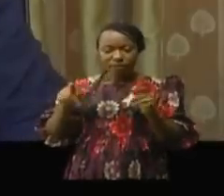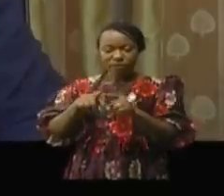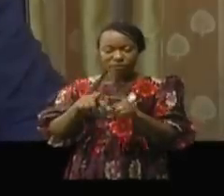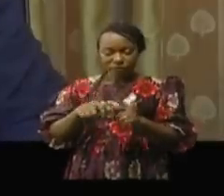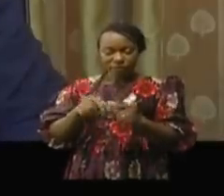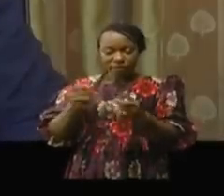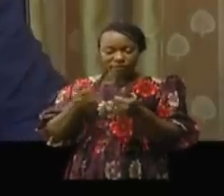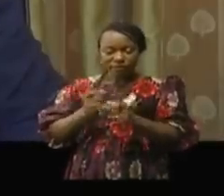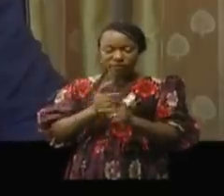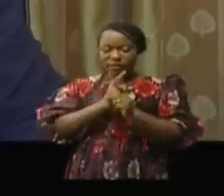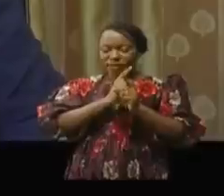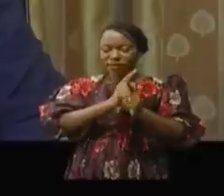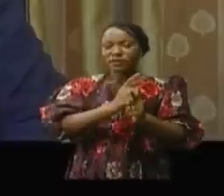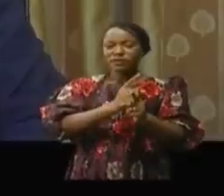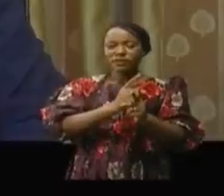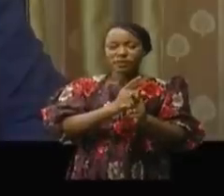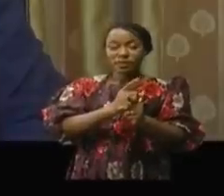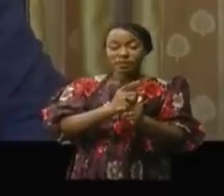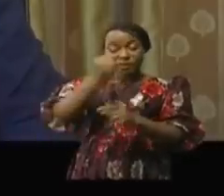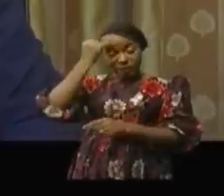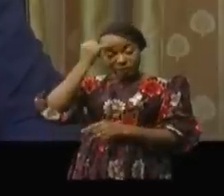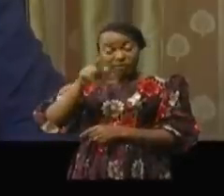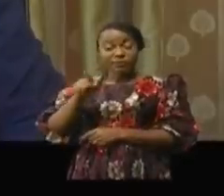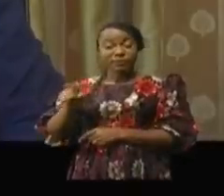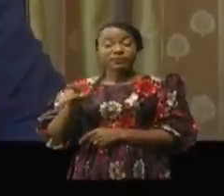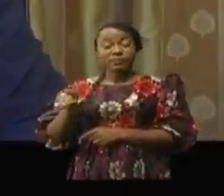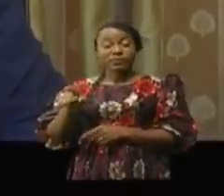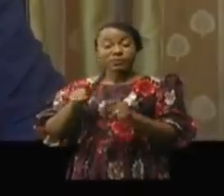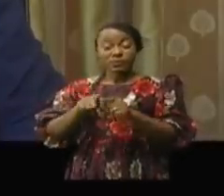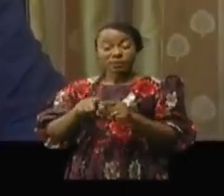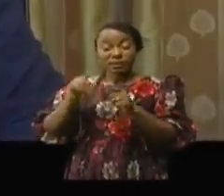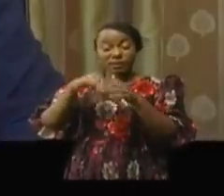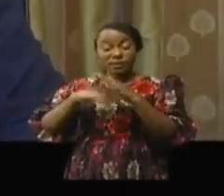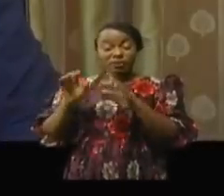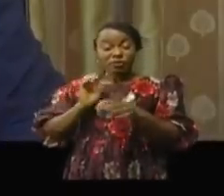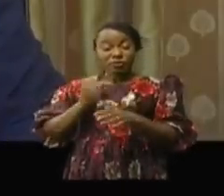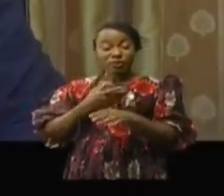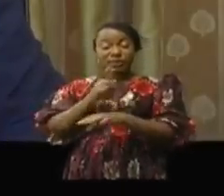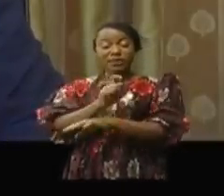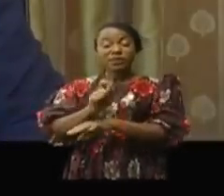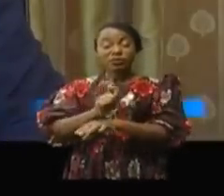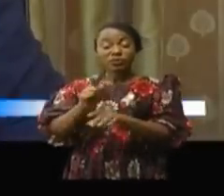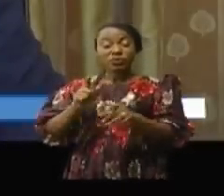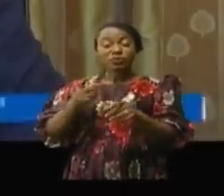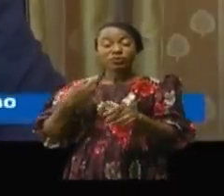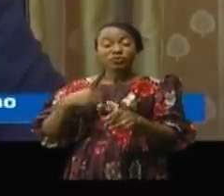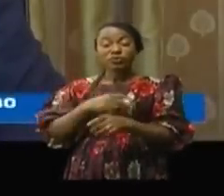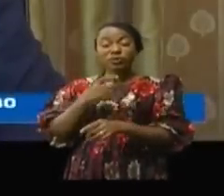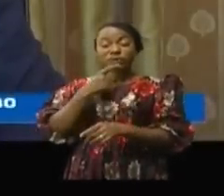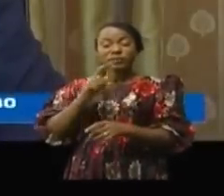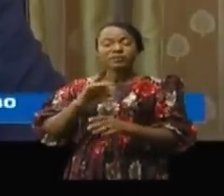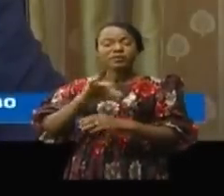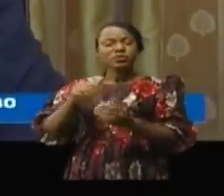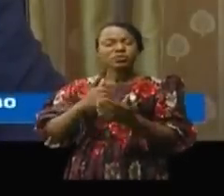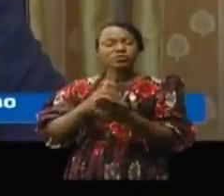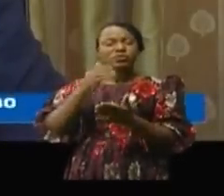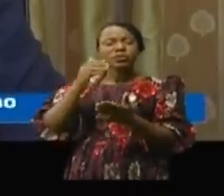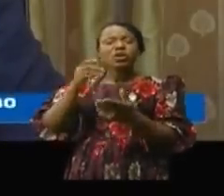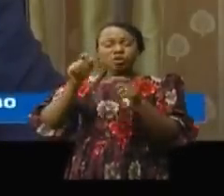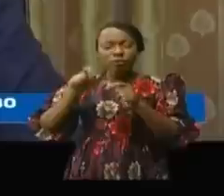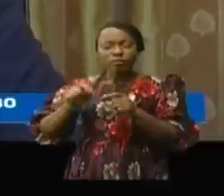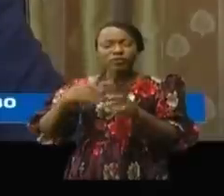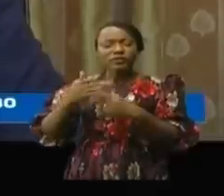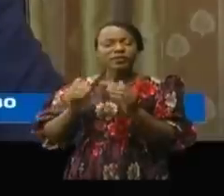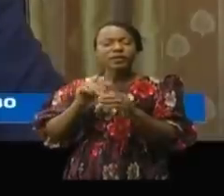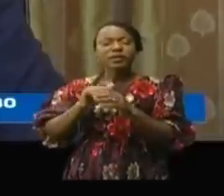qui défendent mordicus l'intégrité de notre territoire. Nous disons que tout cela doit se faire dans le